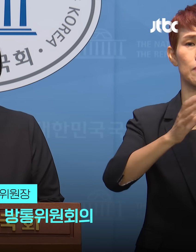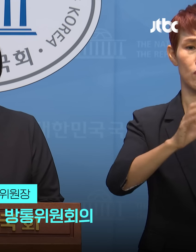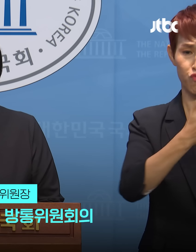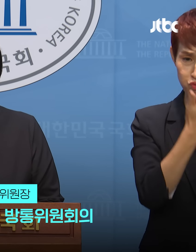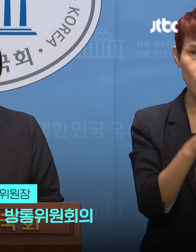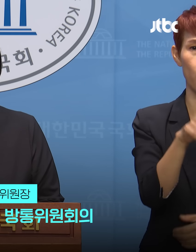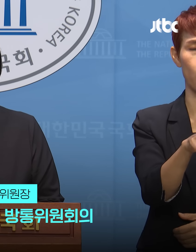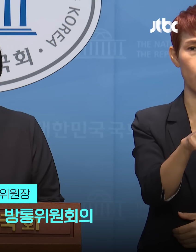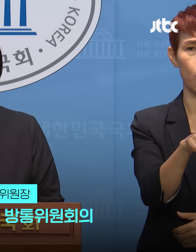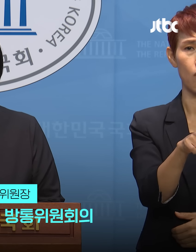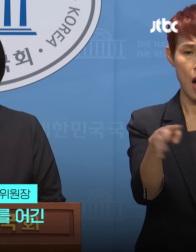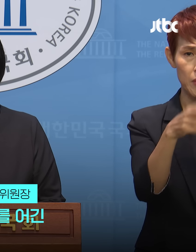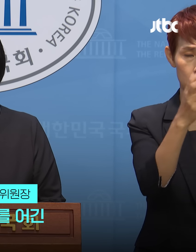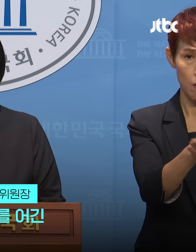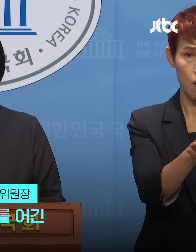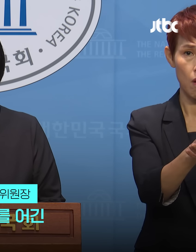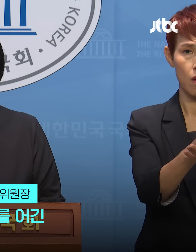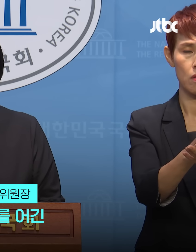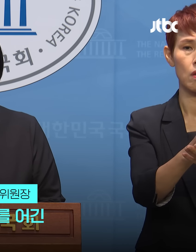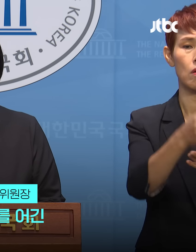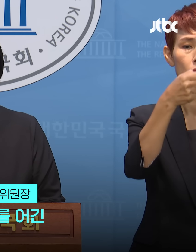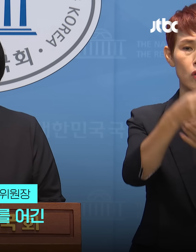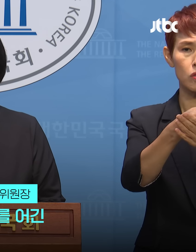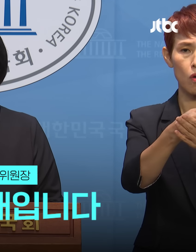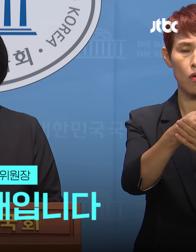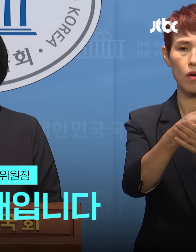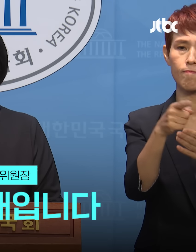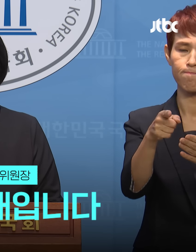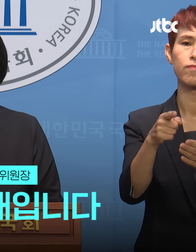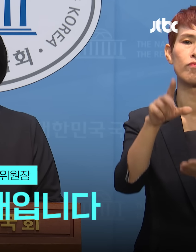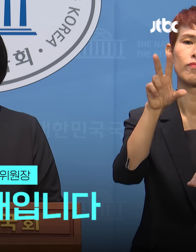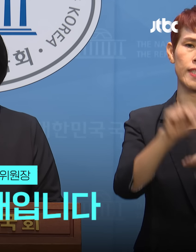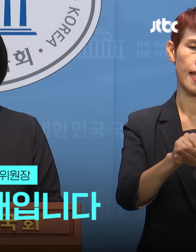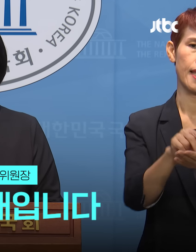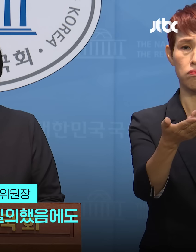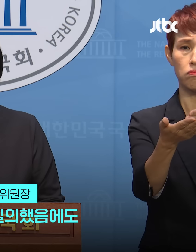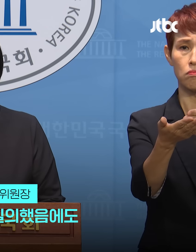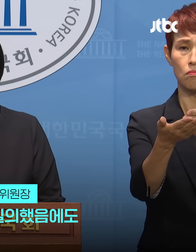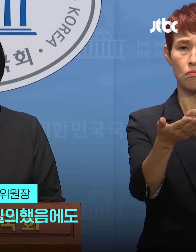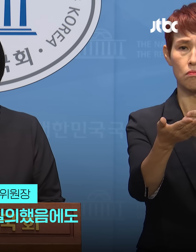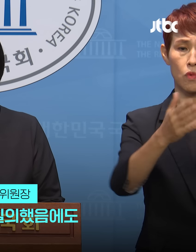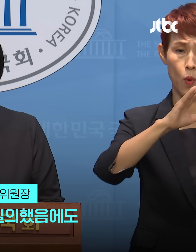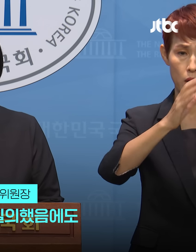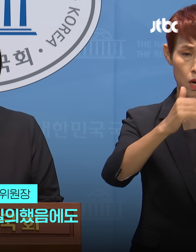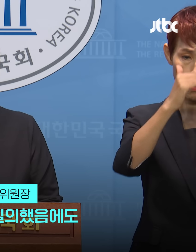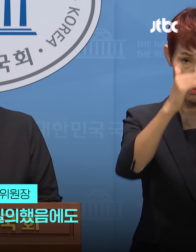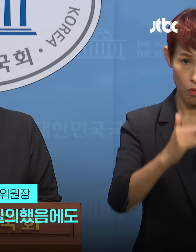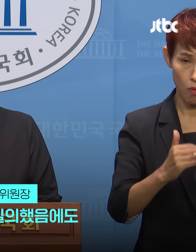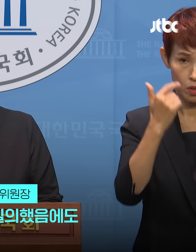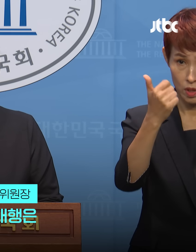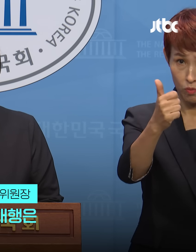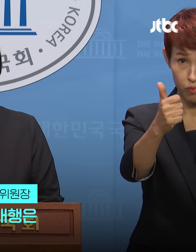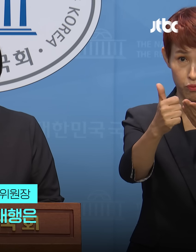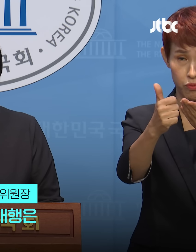생명인 합의제 방통위원회의 의사결정 구조를 어긴 불법적 행태입니다. 회의 과정에 대해